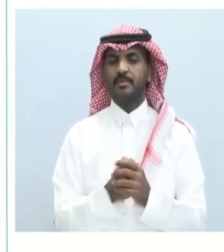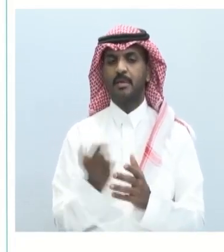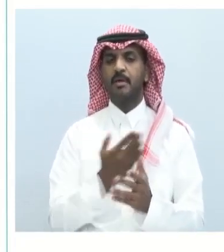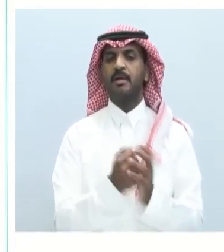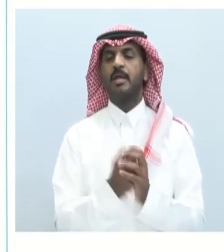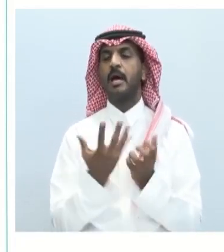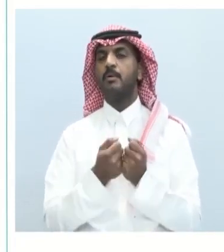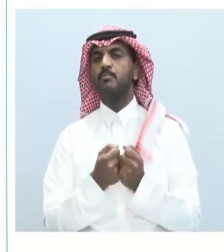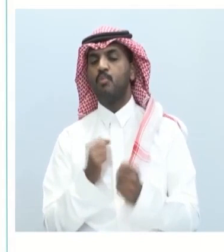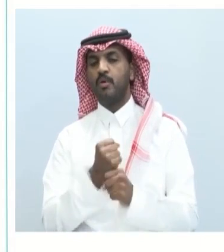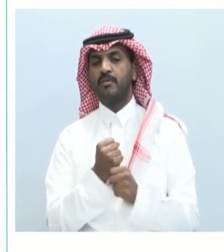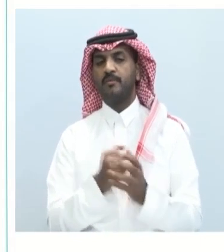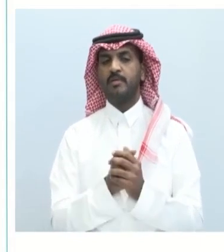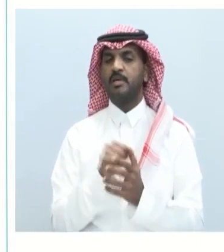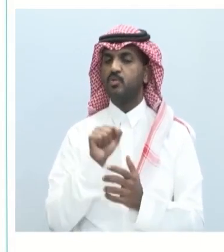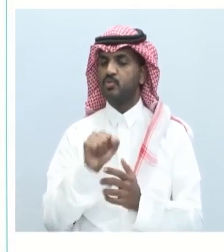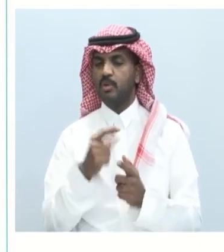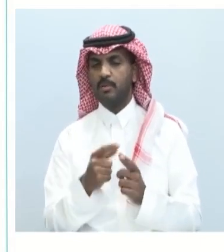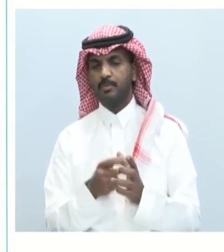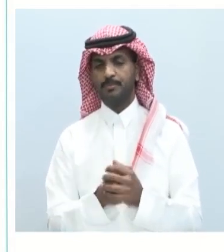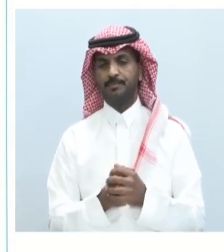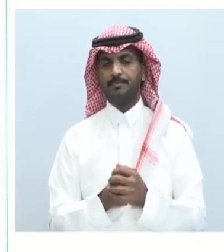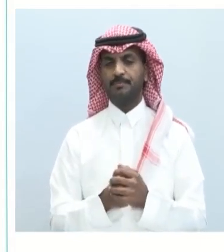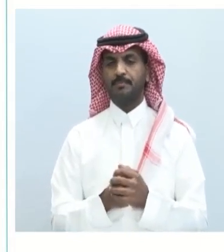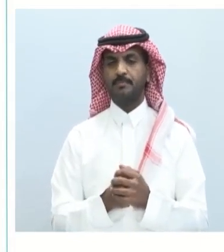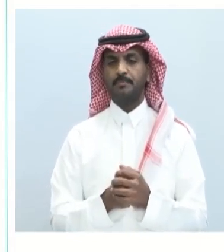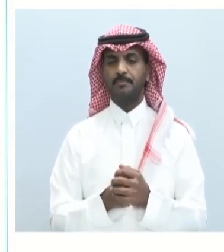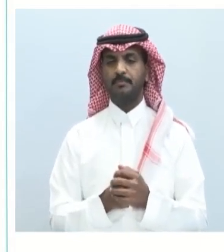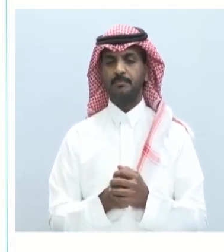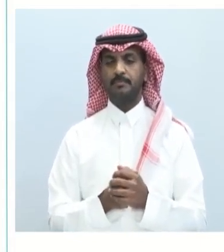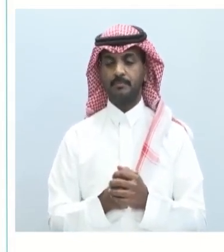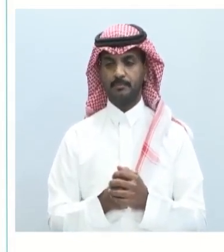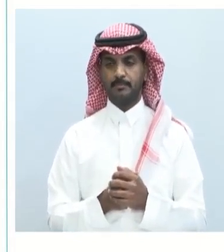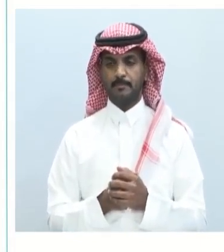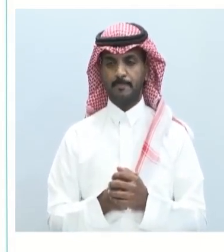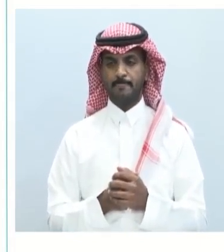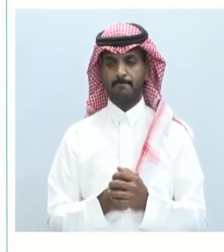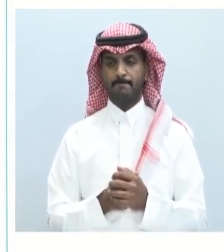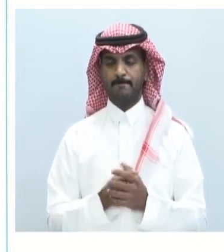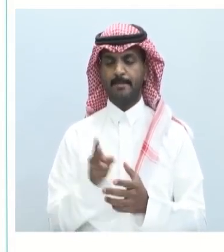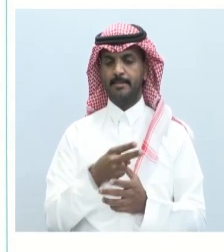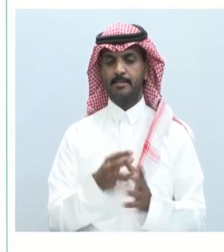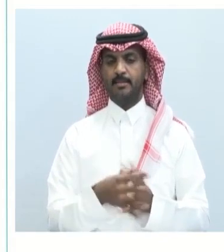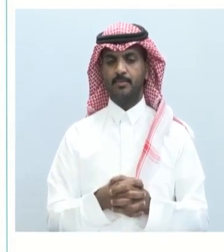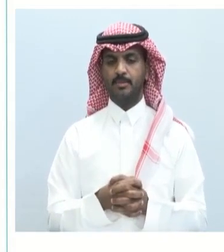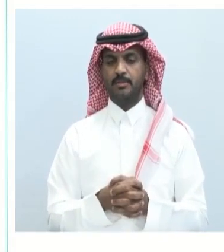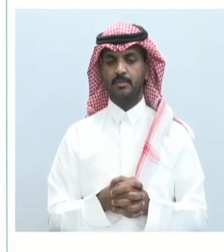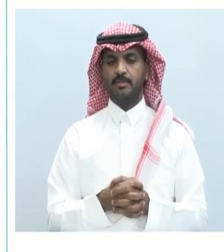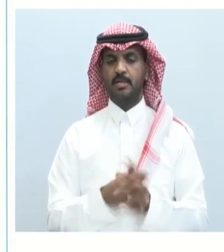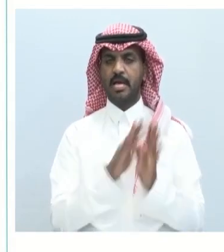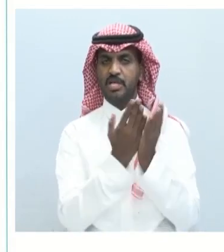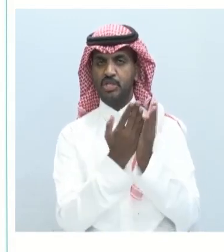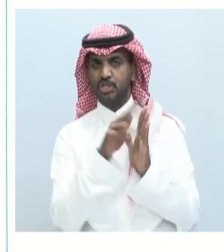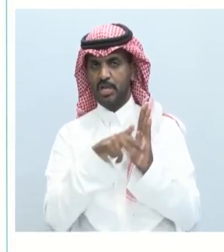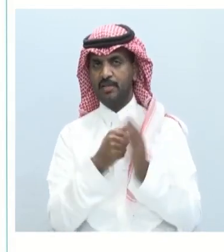وظيفي يخص معلم واحد نلاحظ هنا التساوي السجلات في